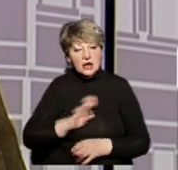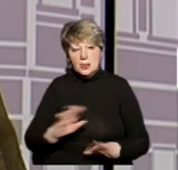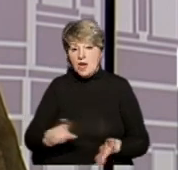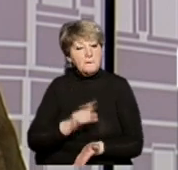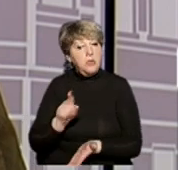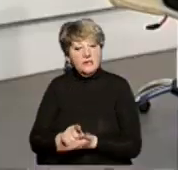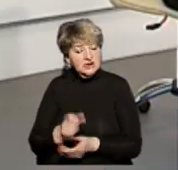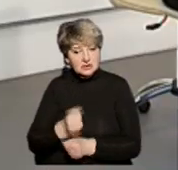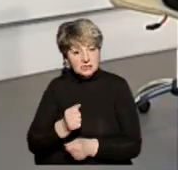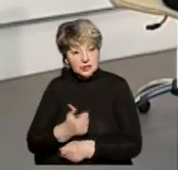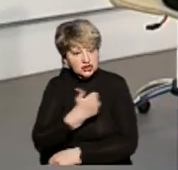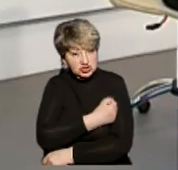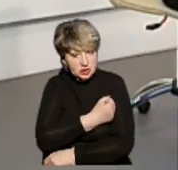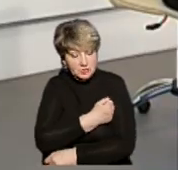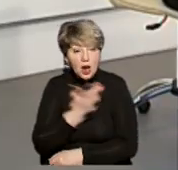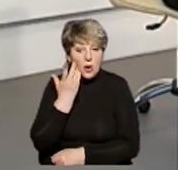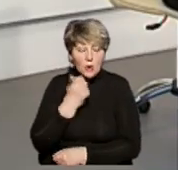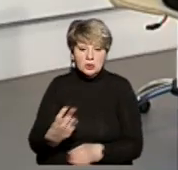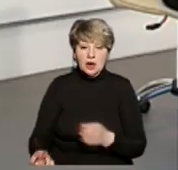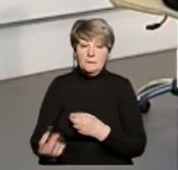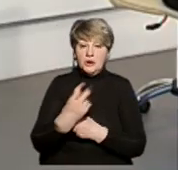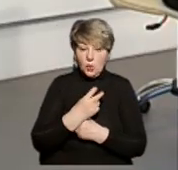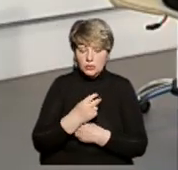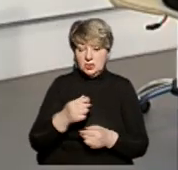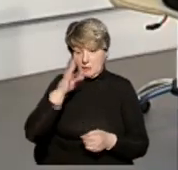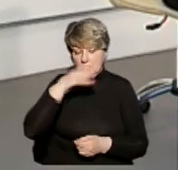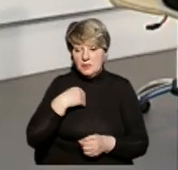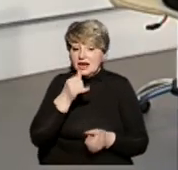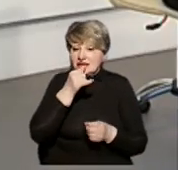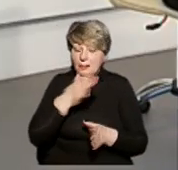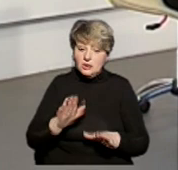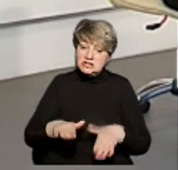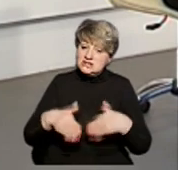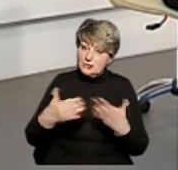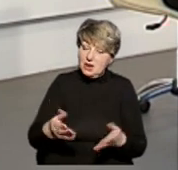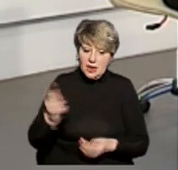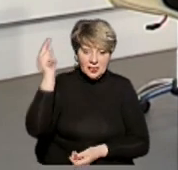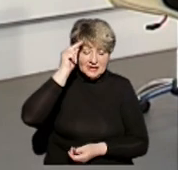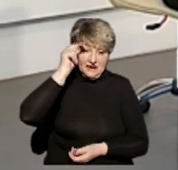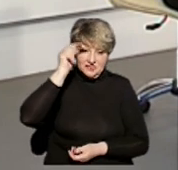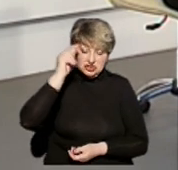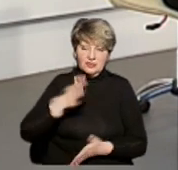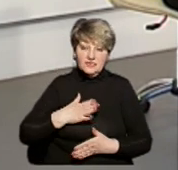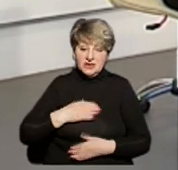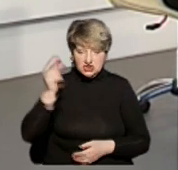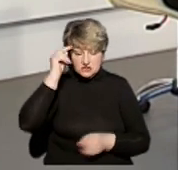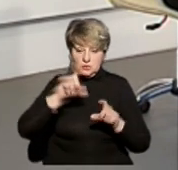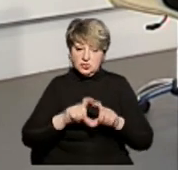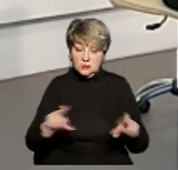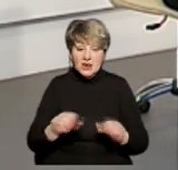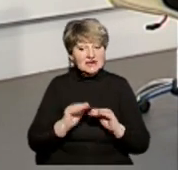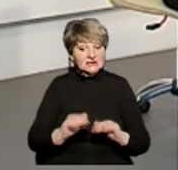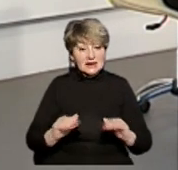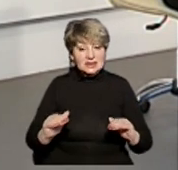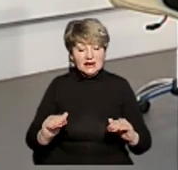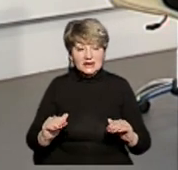робити щеплення дітям, і тоді, коли такі приходять батьки, то ми їм не можемо запропонувати навчання в нашому закладі